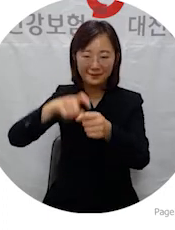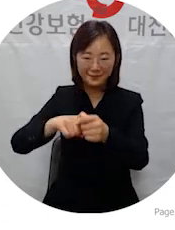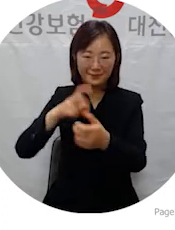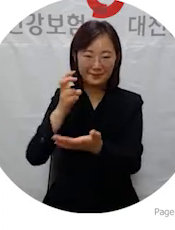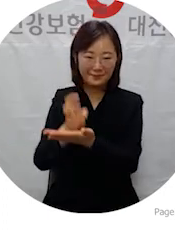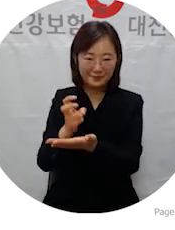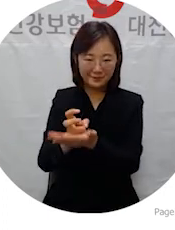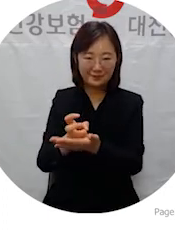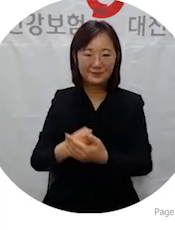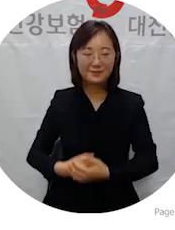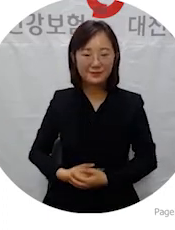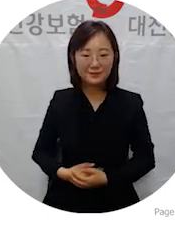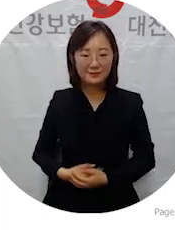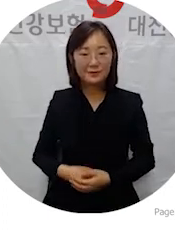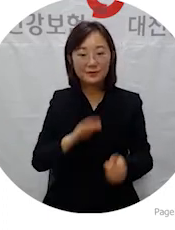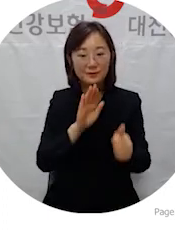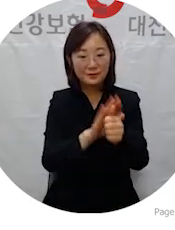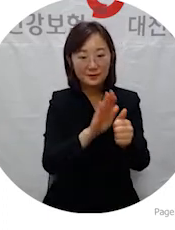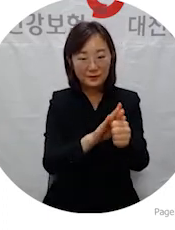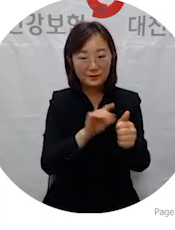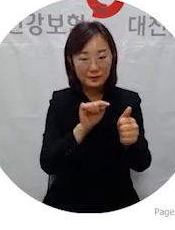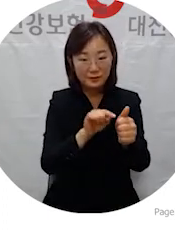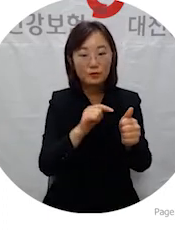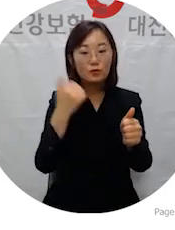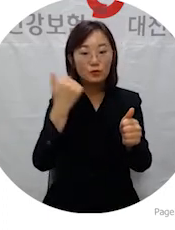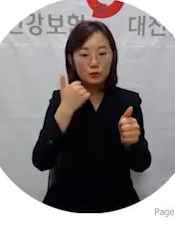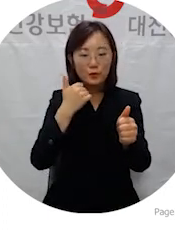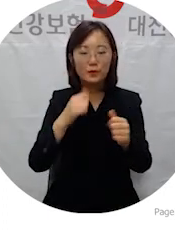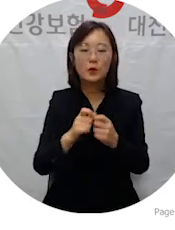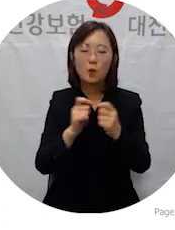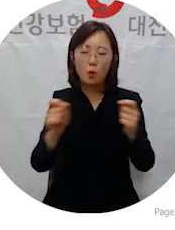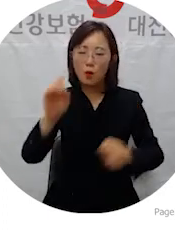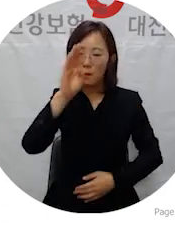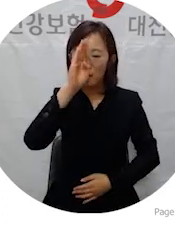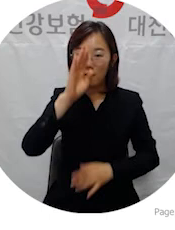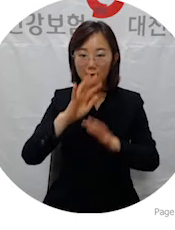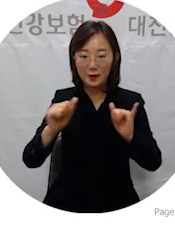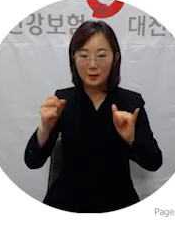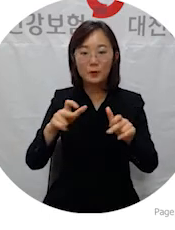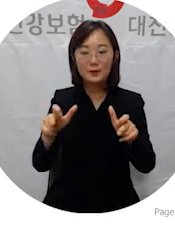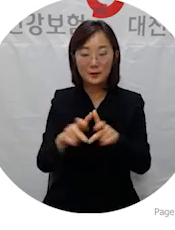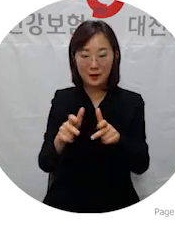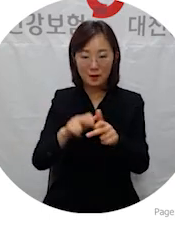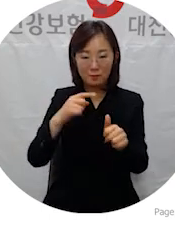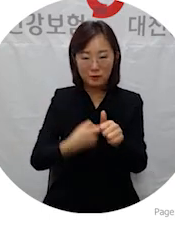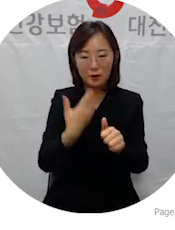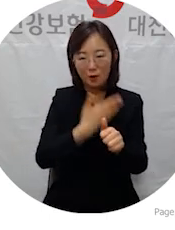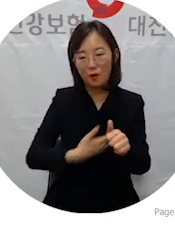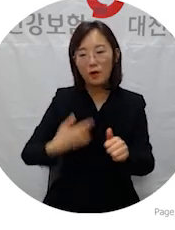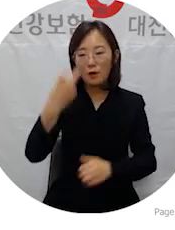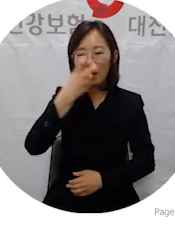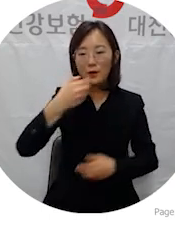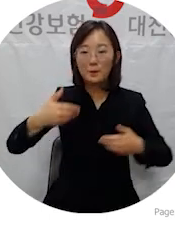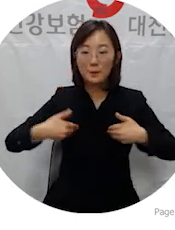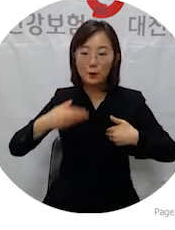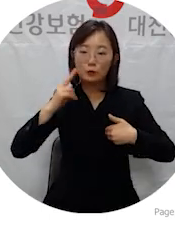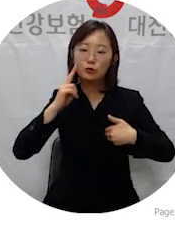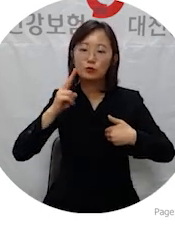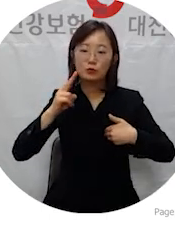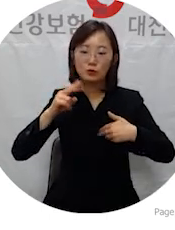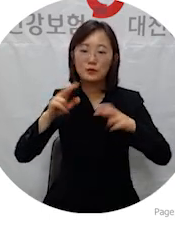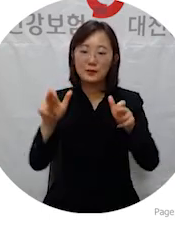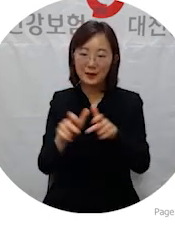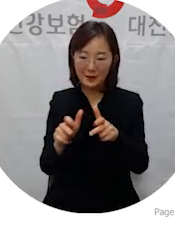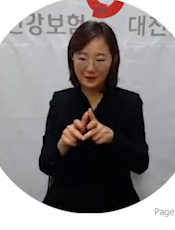지속적, 포괄적으로 관리받는 제도를 뜻합니다. 적용 대상은 만성질환 또는 장애로 인한